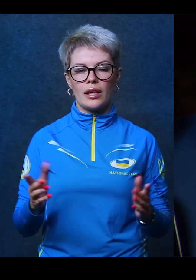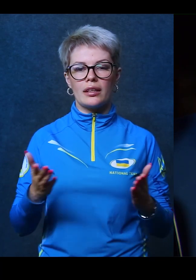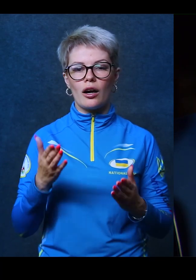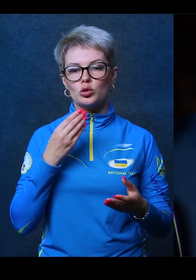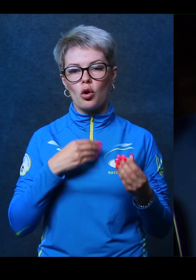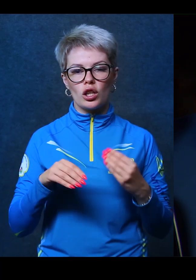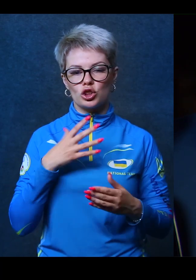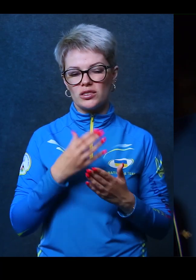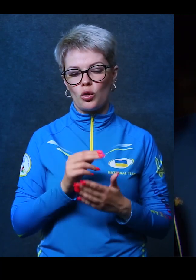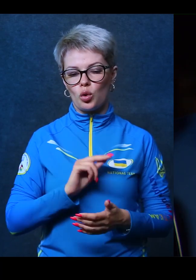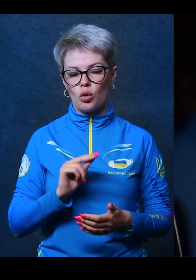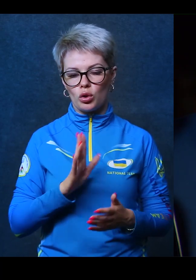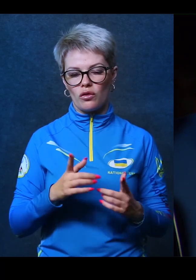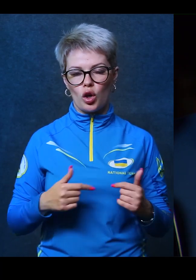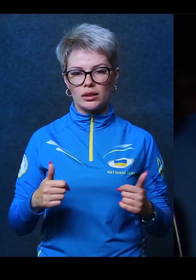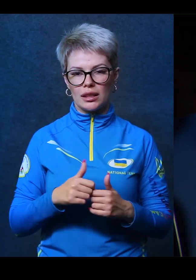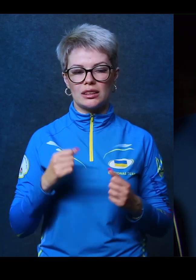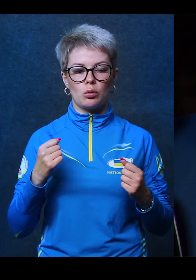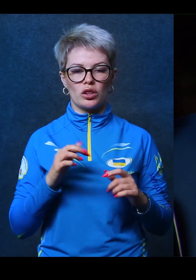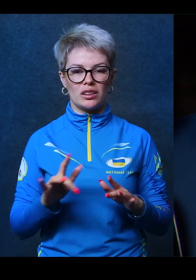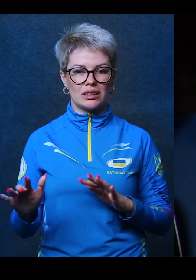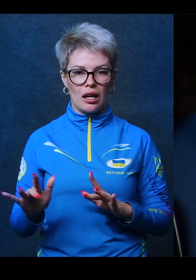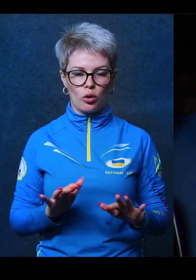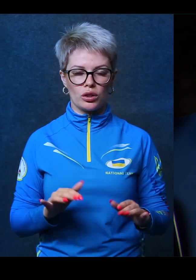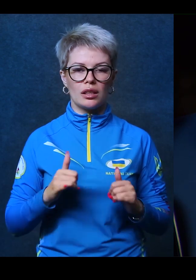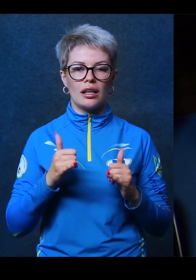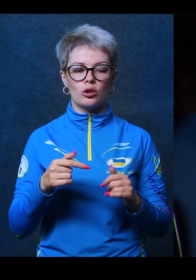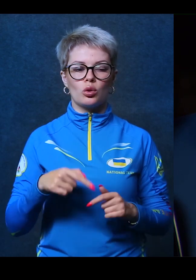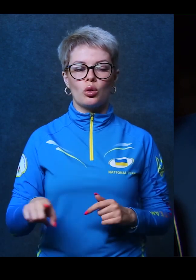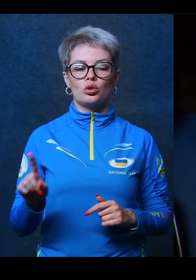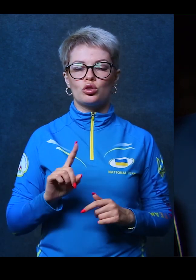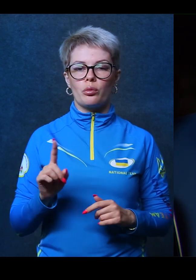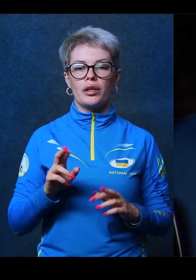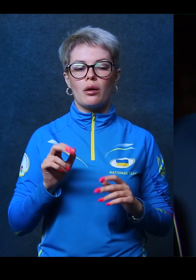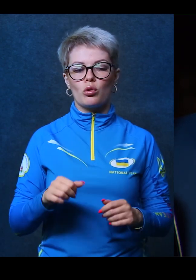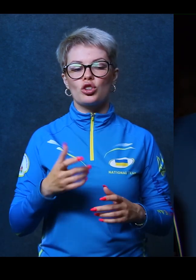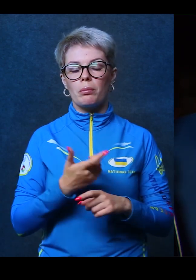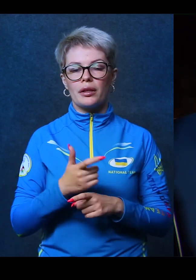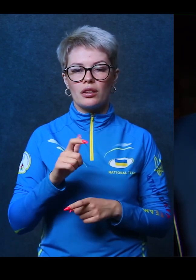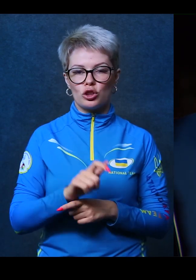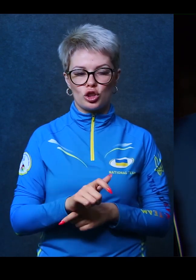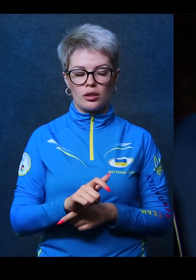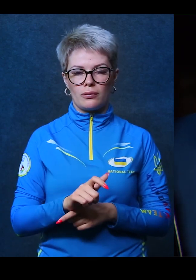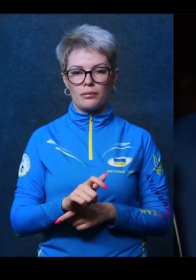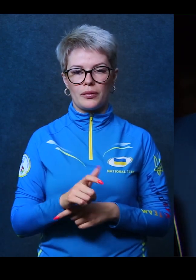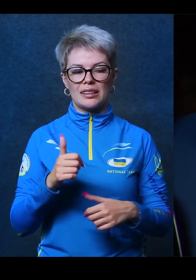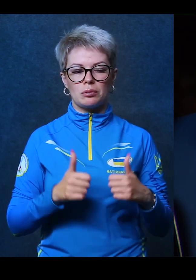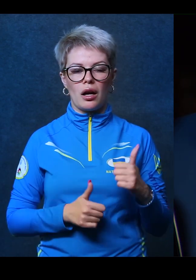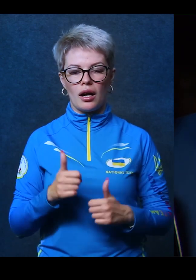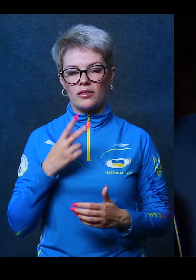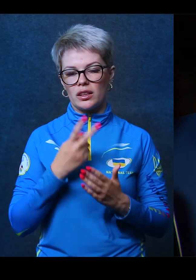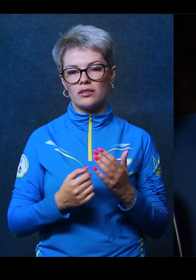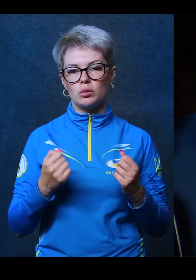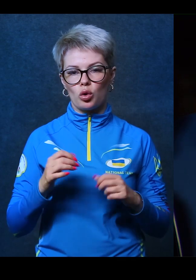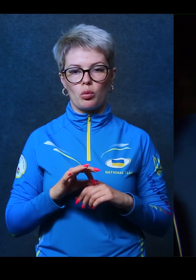якось покращувати свою роботу в організації спортивних заходів і для того, щоб якомога більше змагань